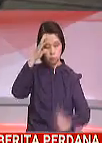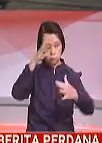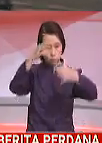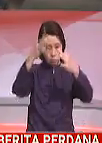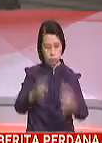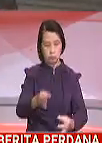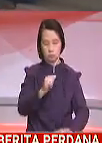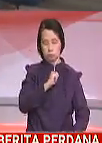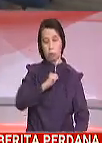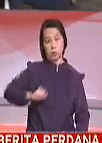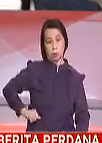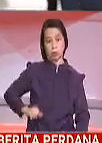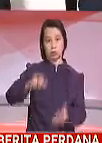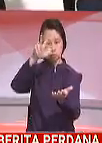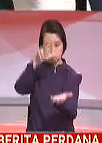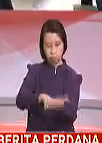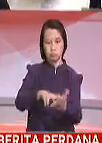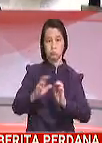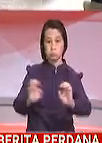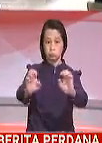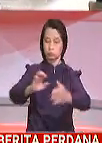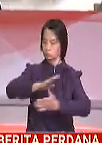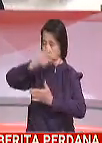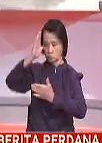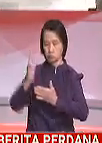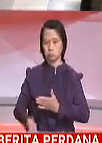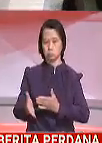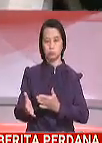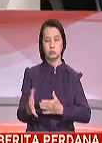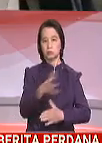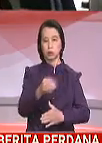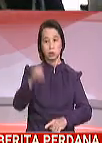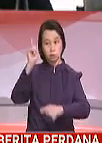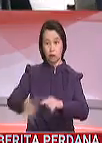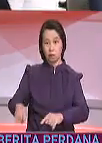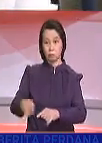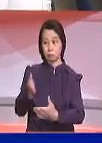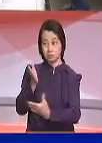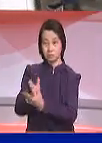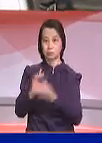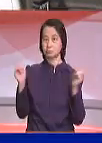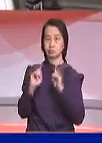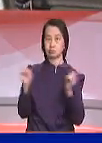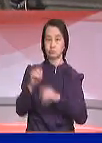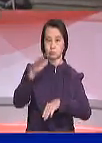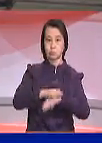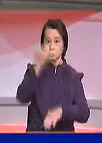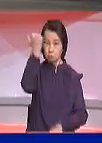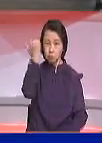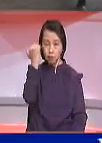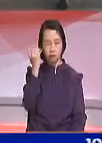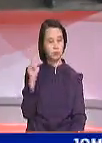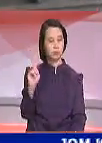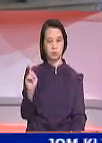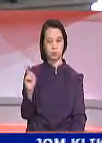yang di-Pertuan Agong mengisytiharkan darurat adalah muktamad dan konklusif serta tidak boleh dicabar di mahkamah atas apa alasan